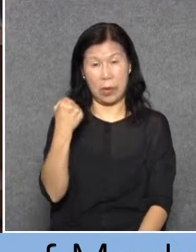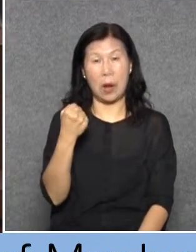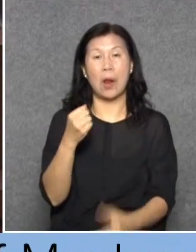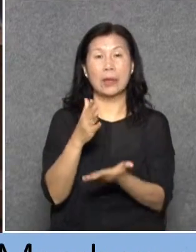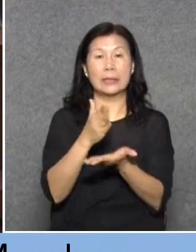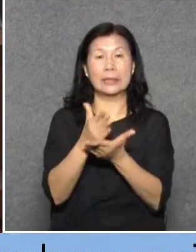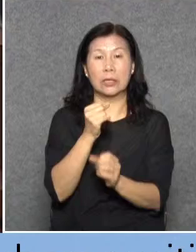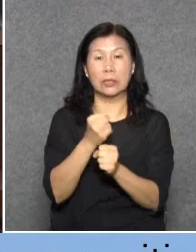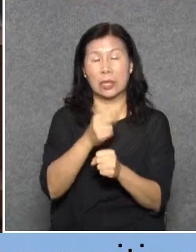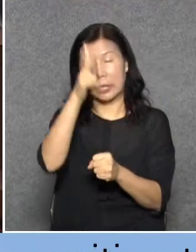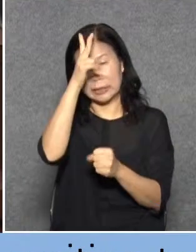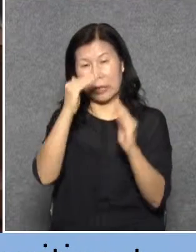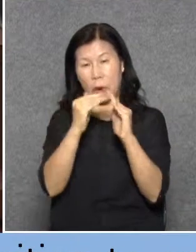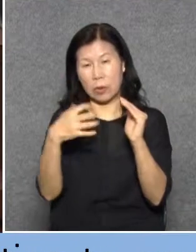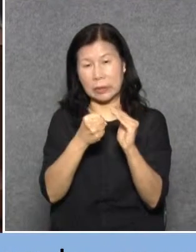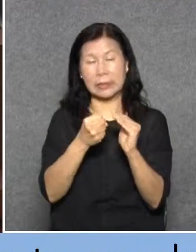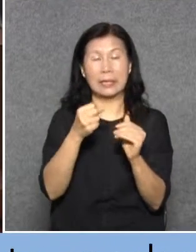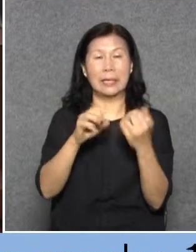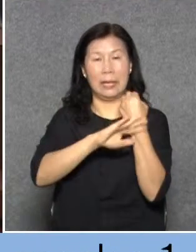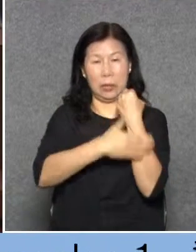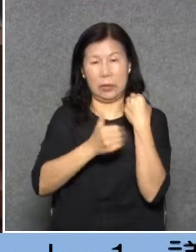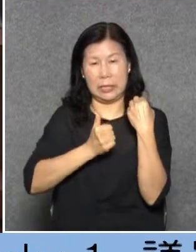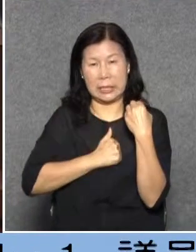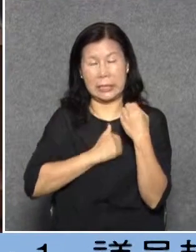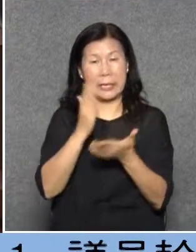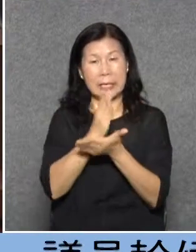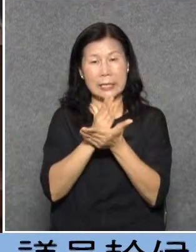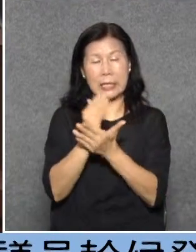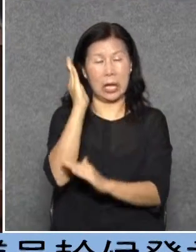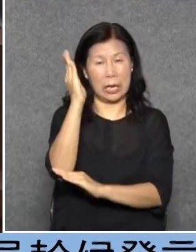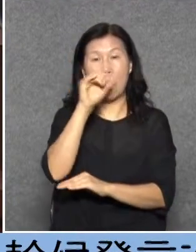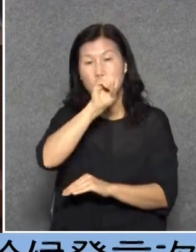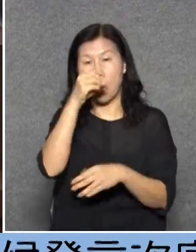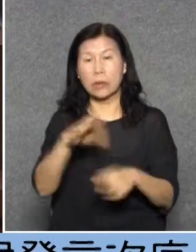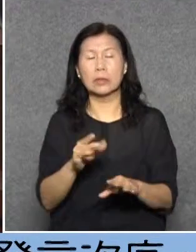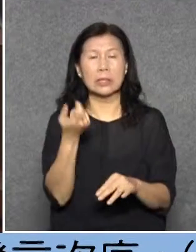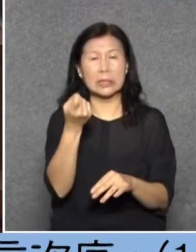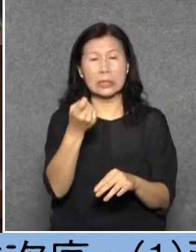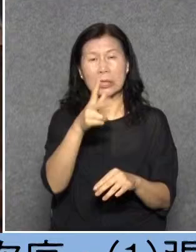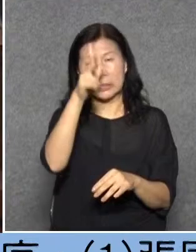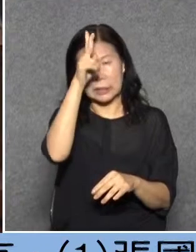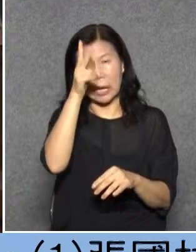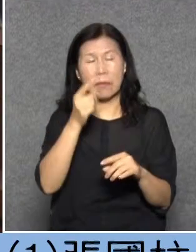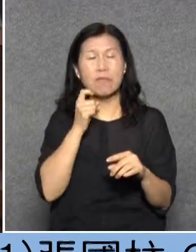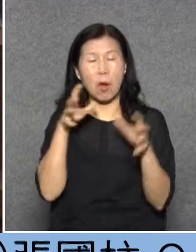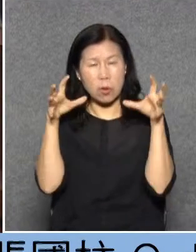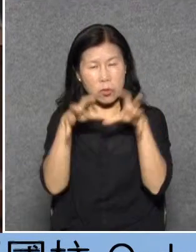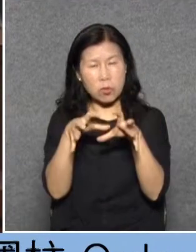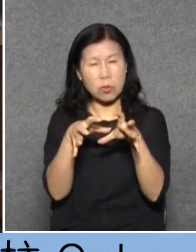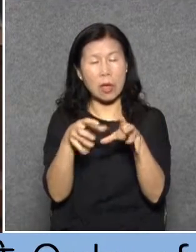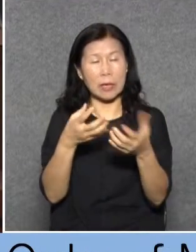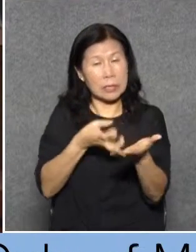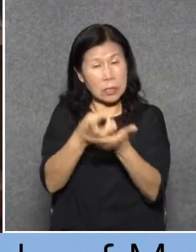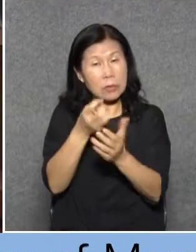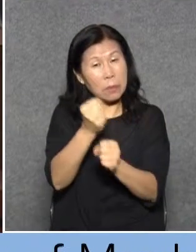處長找一些大律師出去講，但是我發覺為什麼有一些很簡單的道理呢，都政府是不能夠可以很聚焦講講呢？很簡